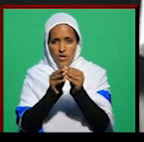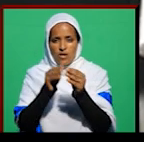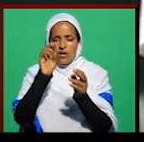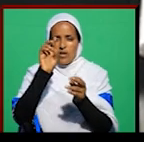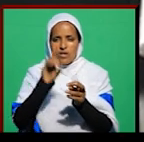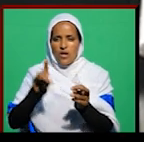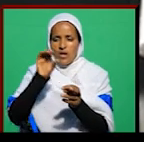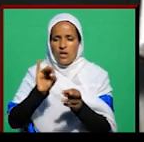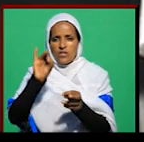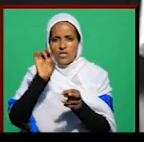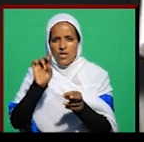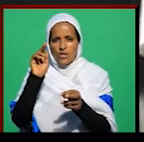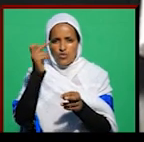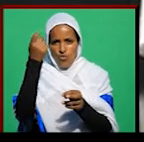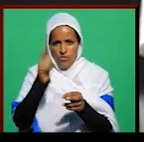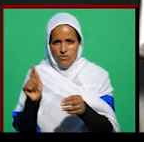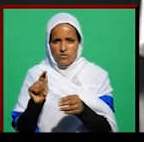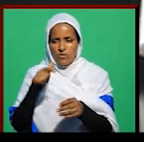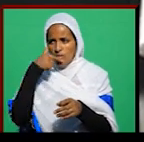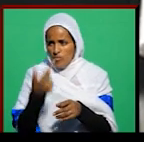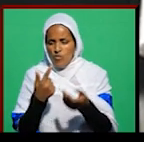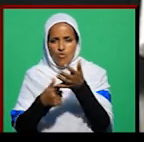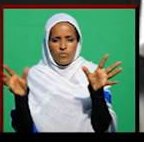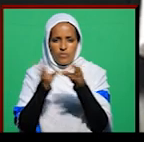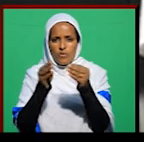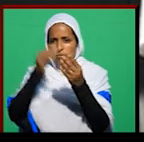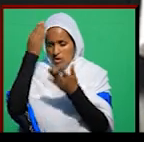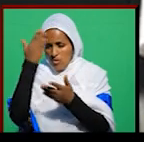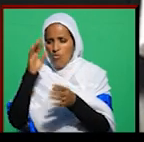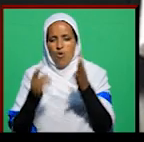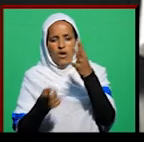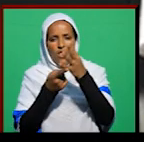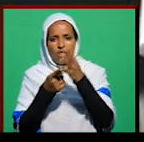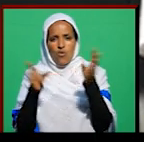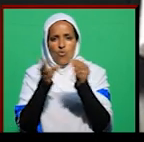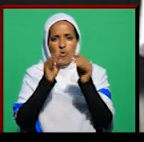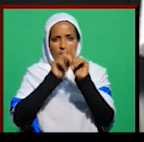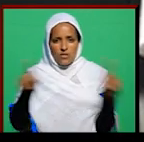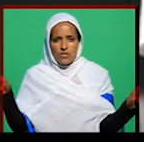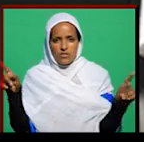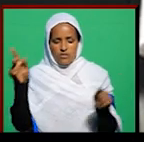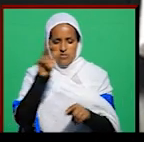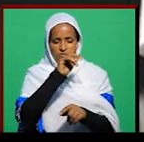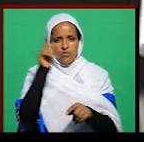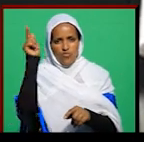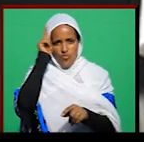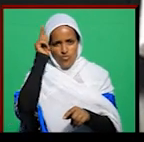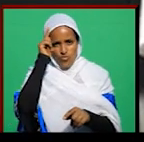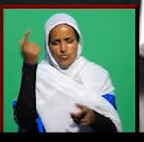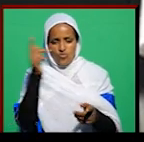ጉባኤ የጉባኤ ኬልቄዶን ጉባኤ መለካውያን ወይም ጉባኤ ክለባት የውሾች ጉባኤ ተብሎ በሚታወቀው በአራተኛው ጉባኤ ግን